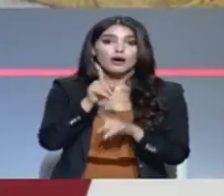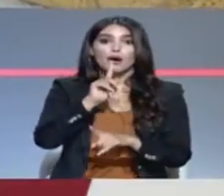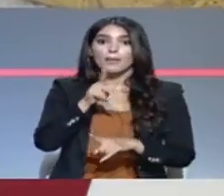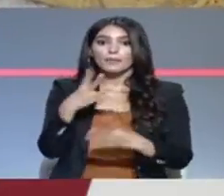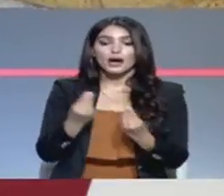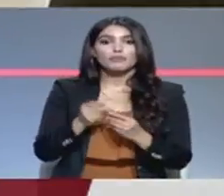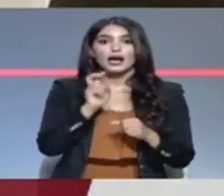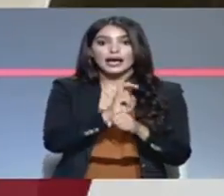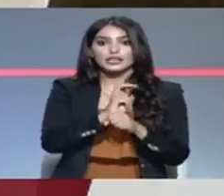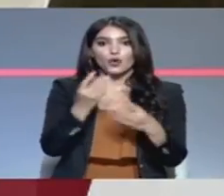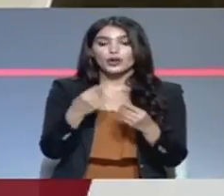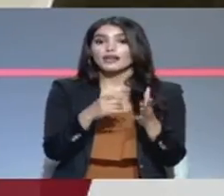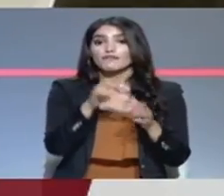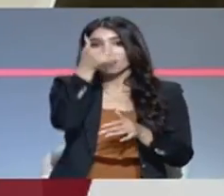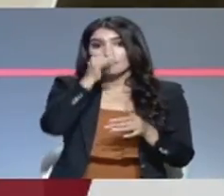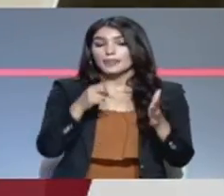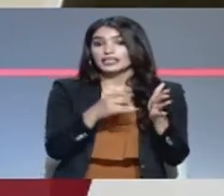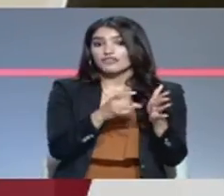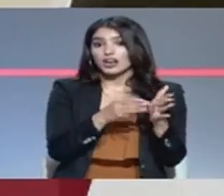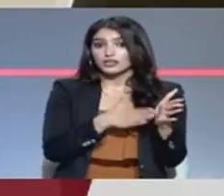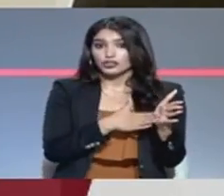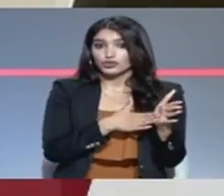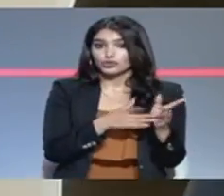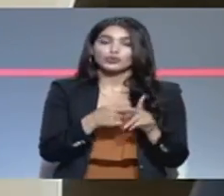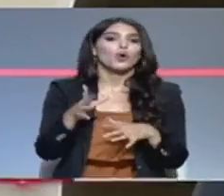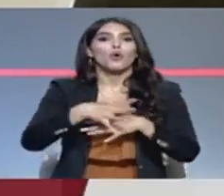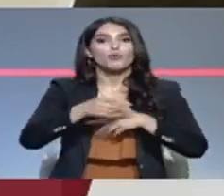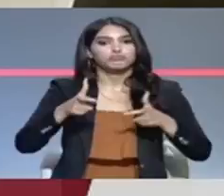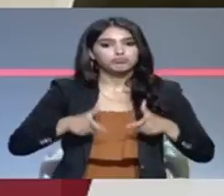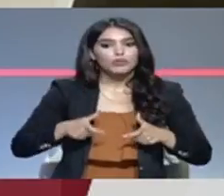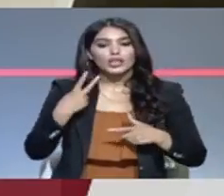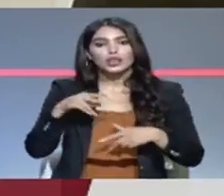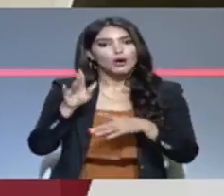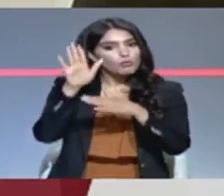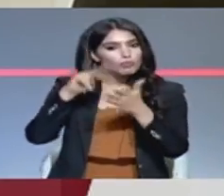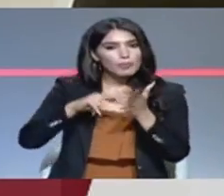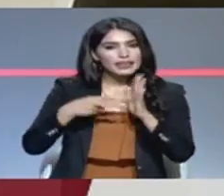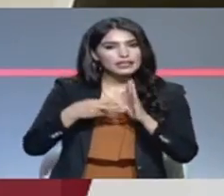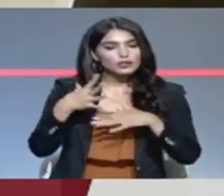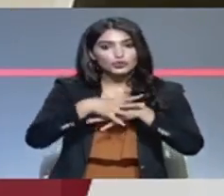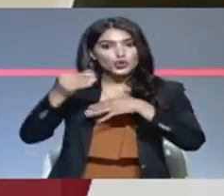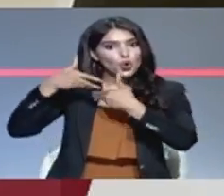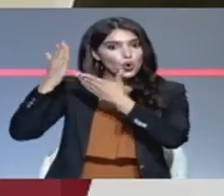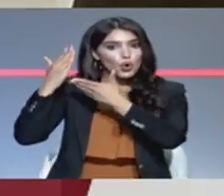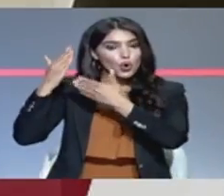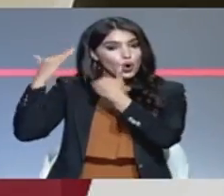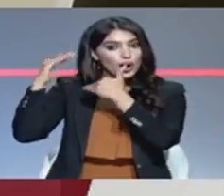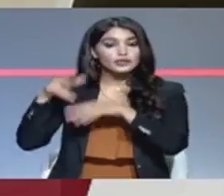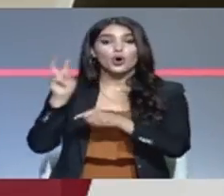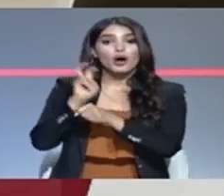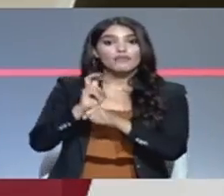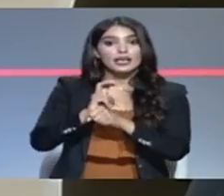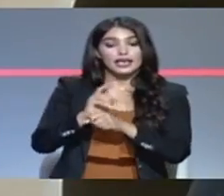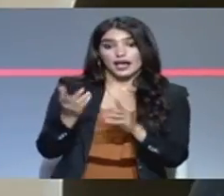متحف قرطاج. رجعت في حالة تعرف تخرج من البلاد حسب البروتوكولات وكل شيء، تم حفظها في قرطاج خاطر